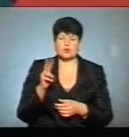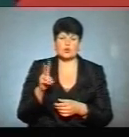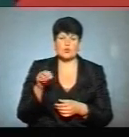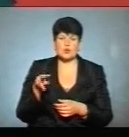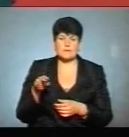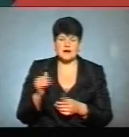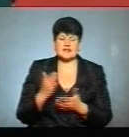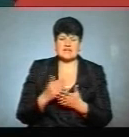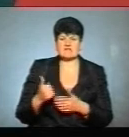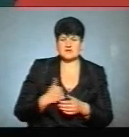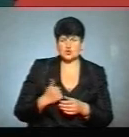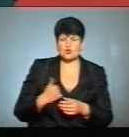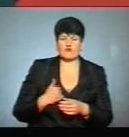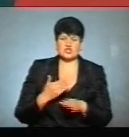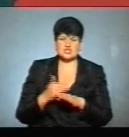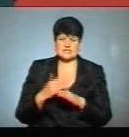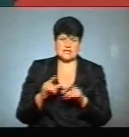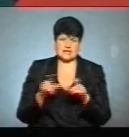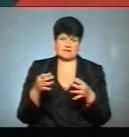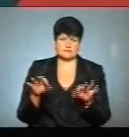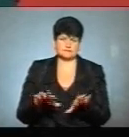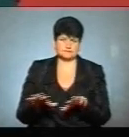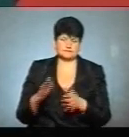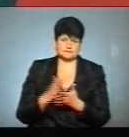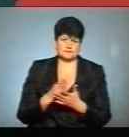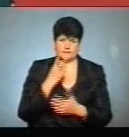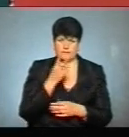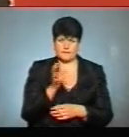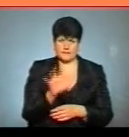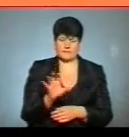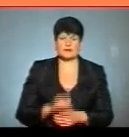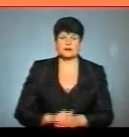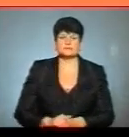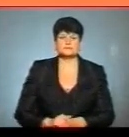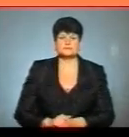у військових частинах області. Дивимося відеоматеріал, потім повернемося.